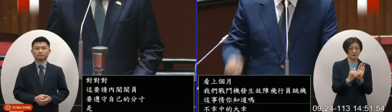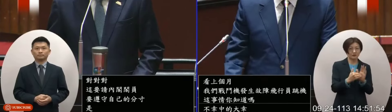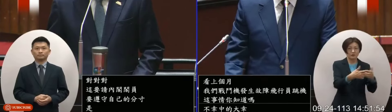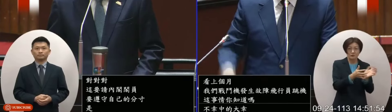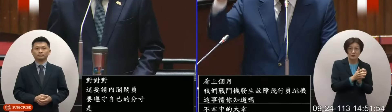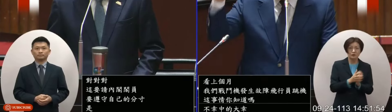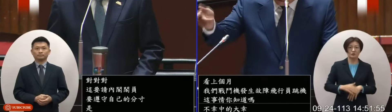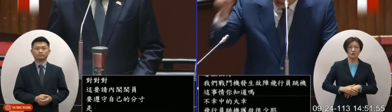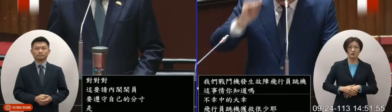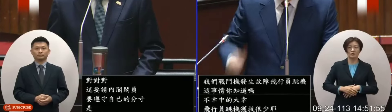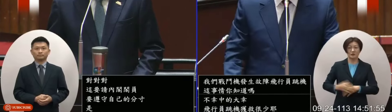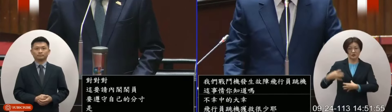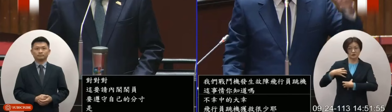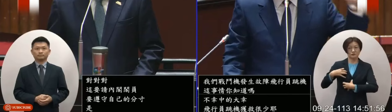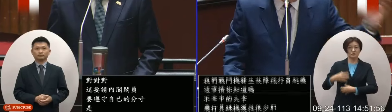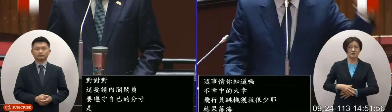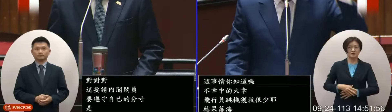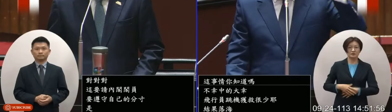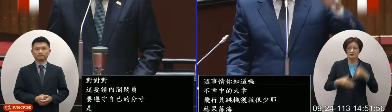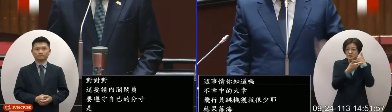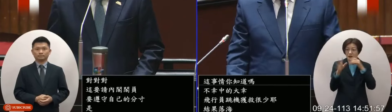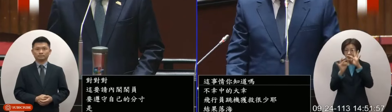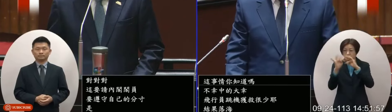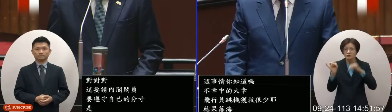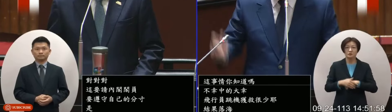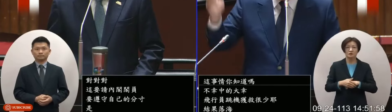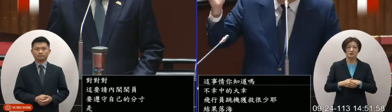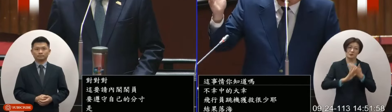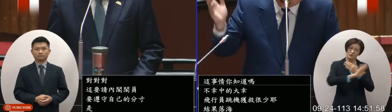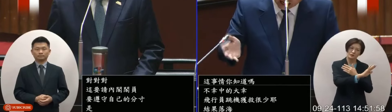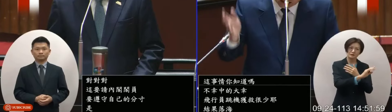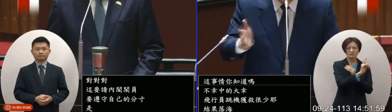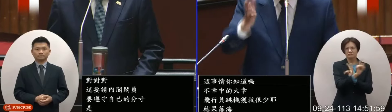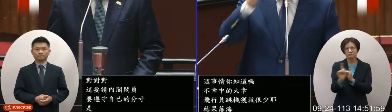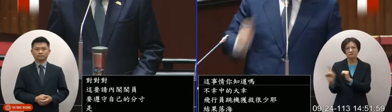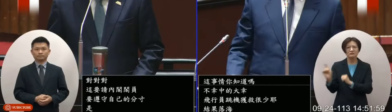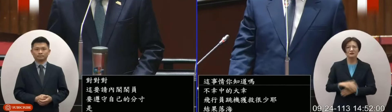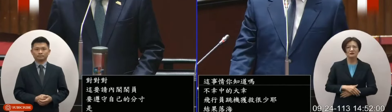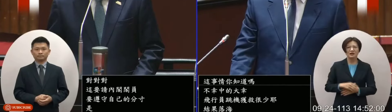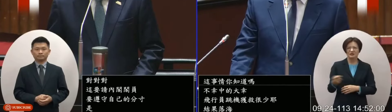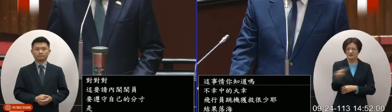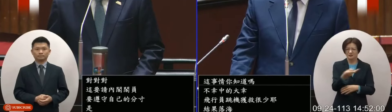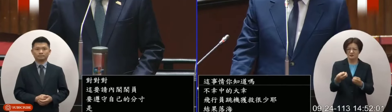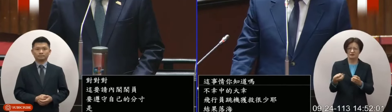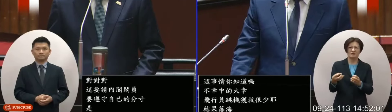海巡、港口、海面的巡夜，这到底是啥安怎协调